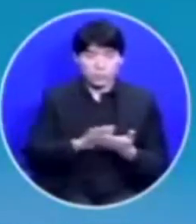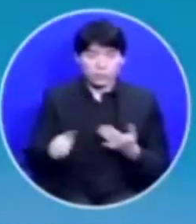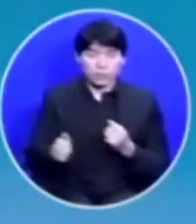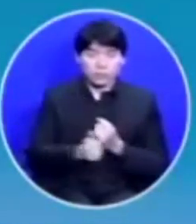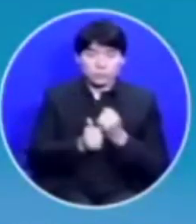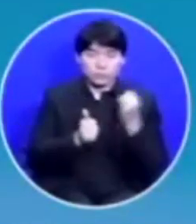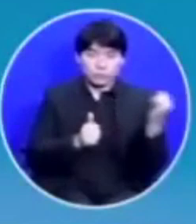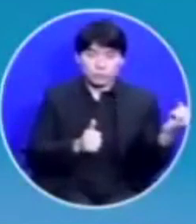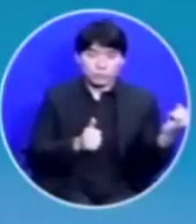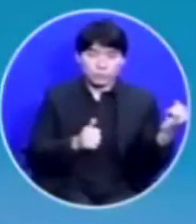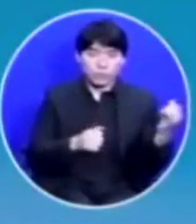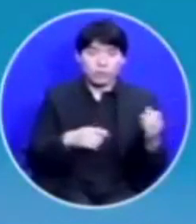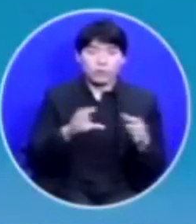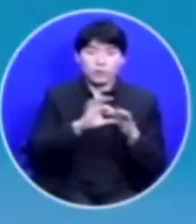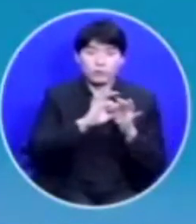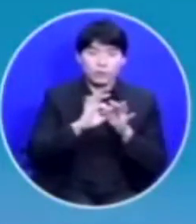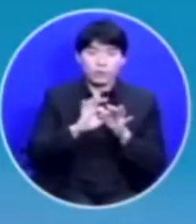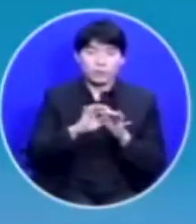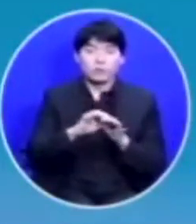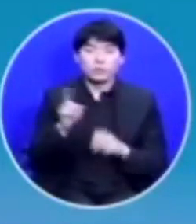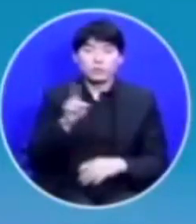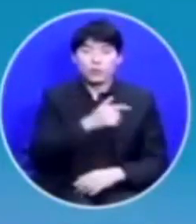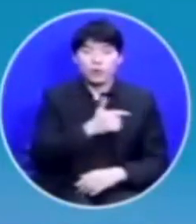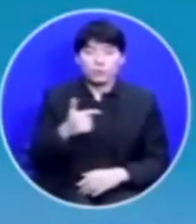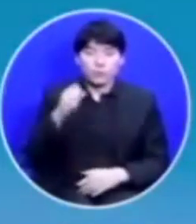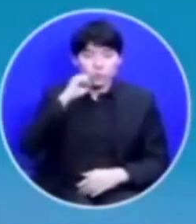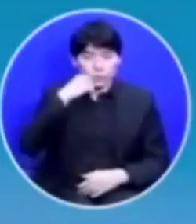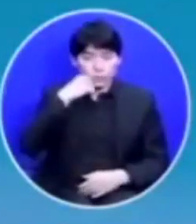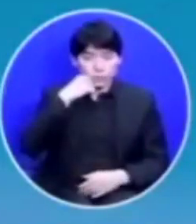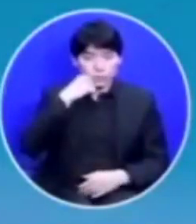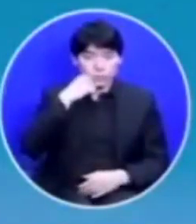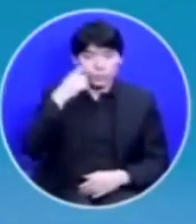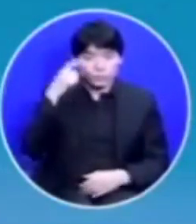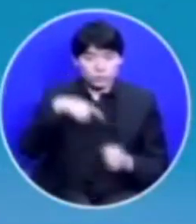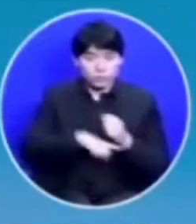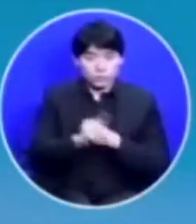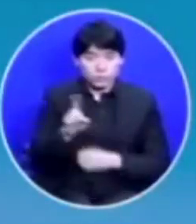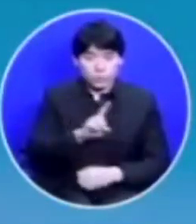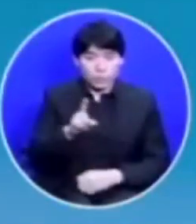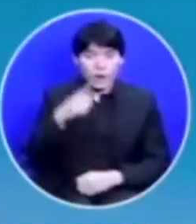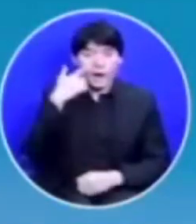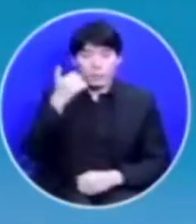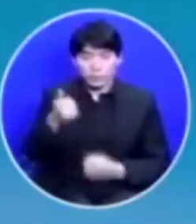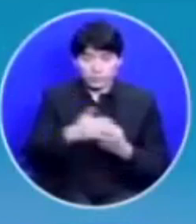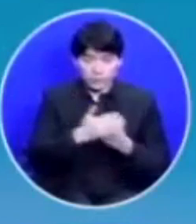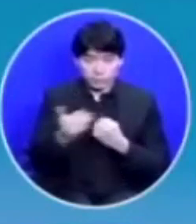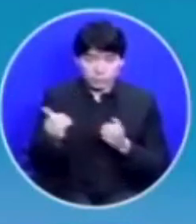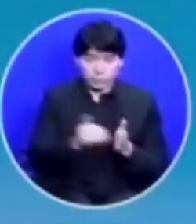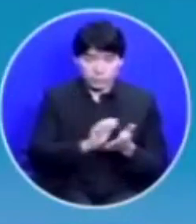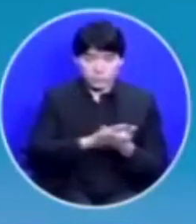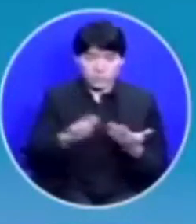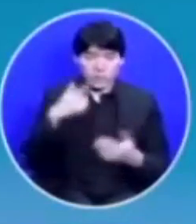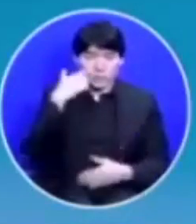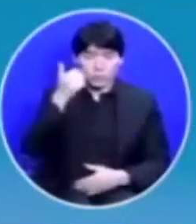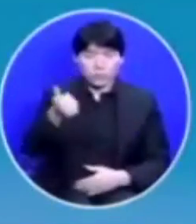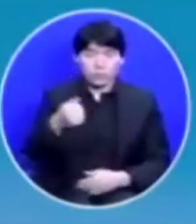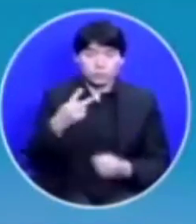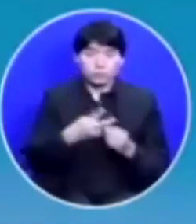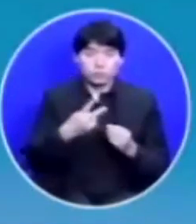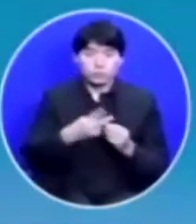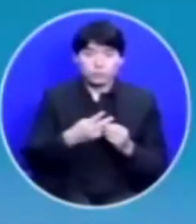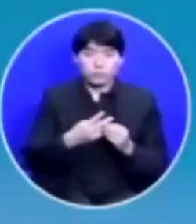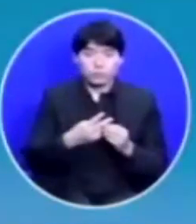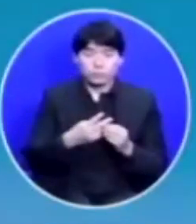과의 관계 굉장히 힘들어 때요 이유는 아버지 때문이었어요 아버지는 딴 살림 자리고